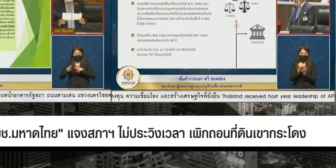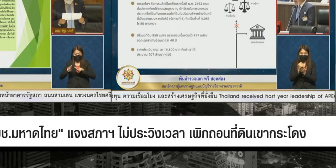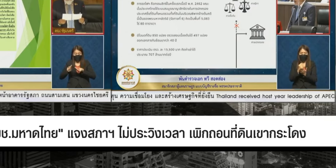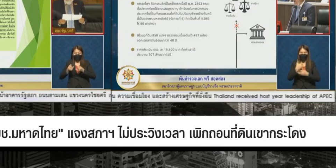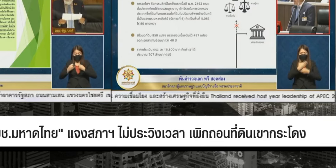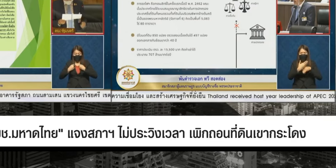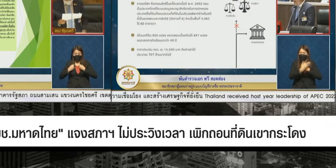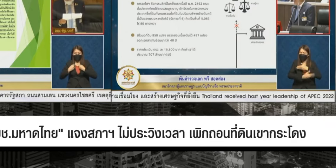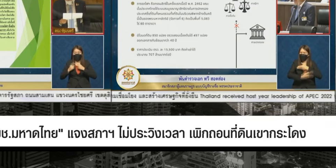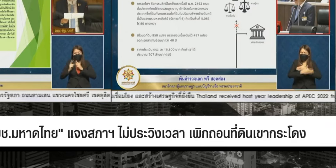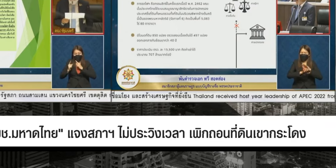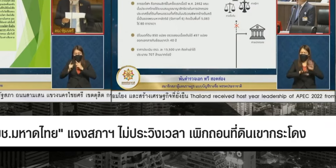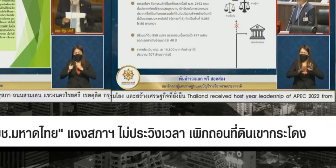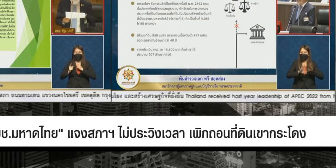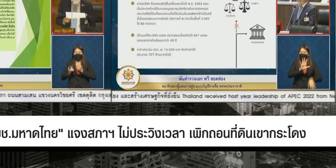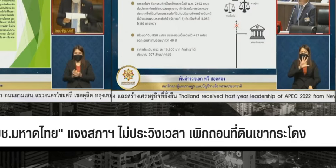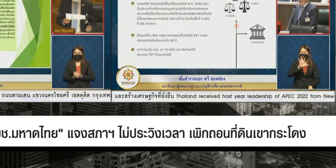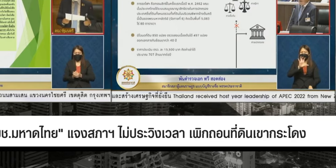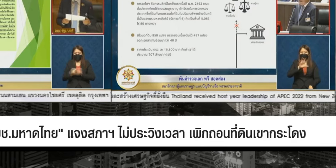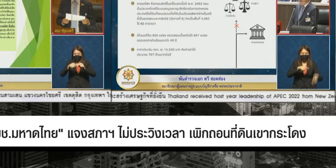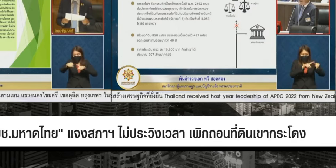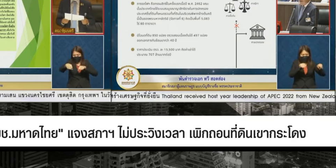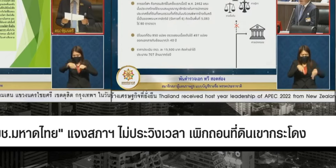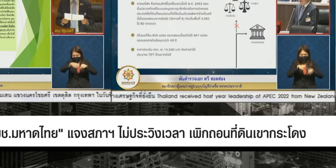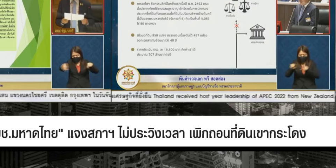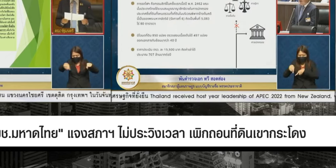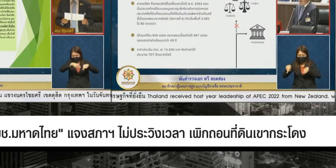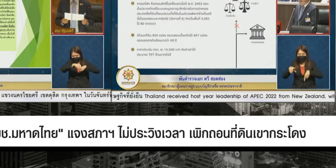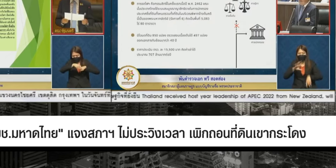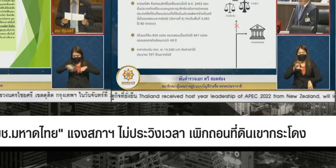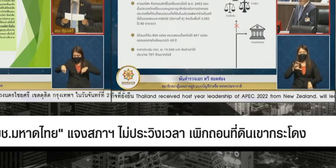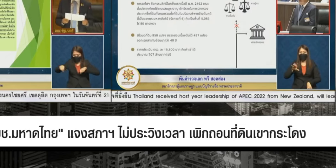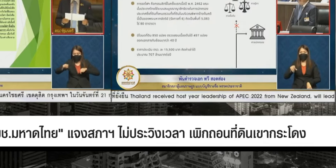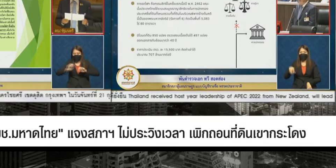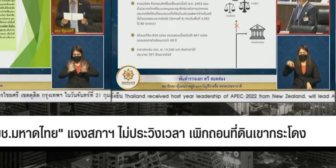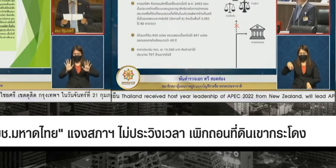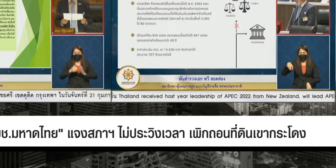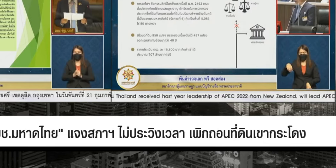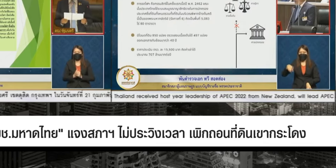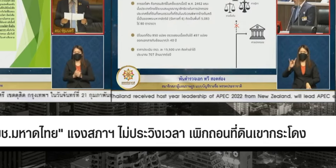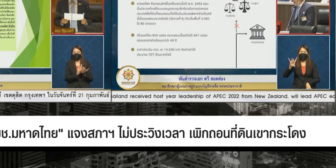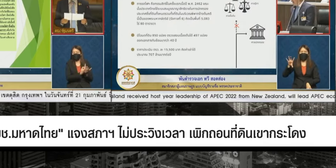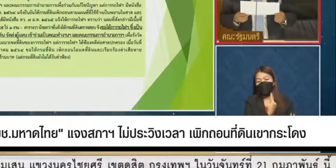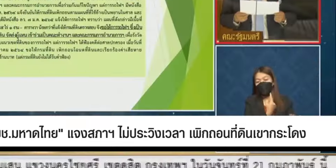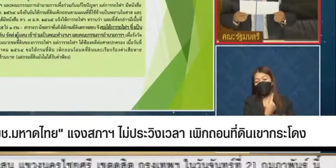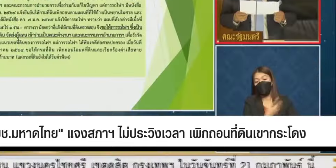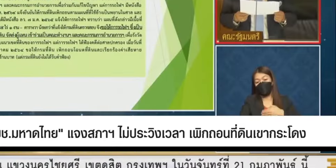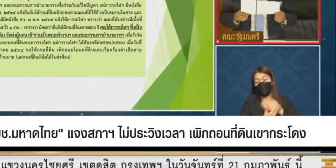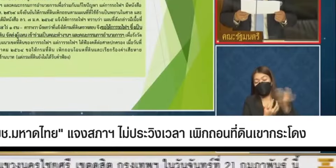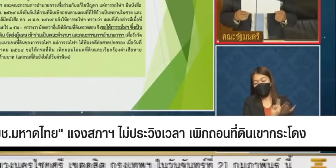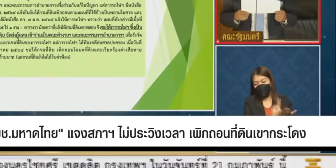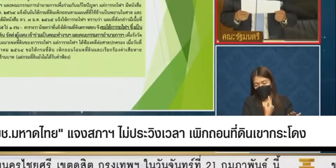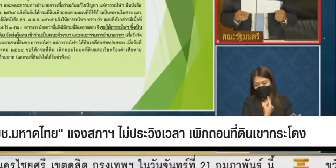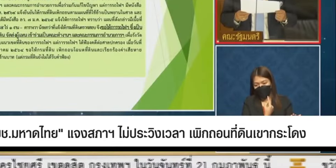ราะฉะนั้นนี่คือเป็นประเด็นหนึ่งที่กรมที่ดินต้องการที่จะให้ผู้แทนของการรถไฟเนี่ยมาร่